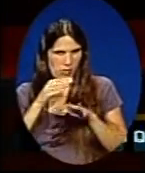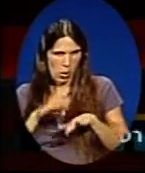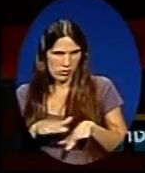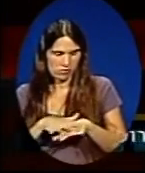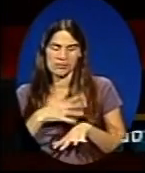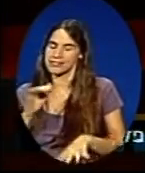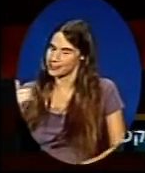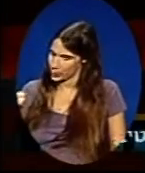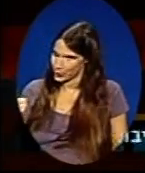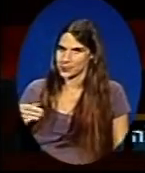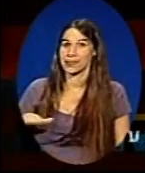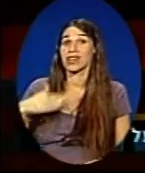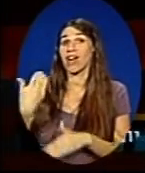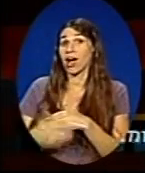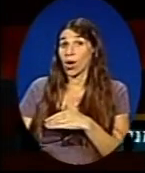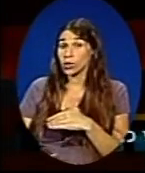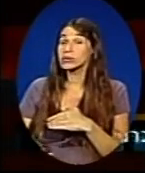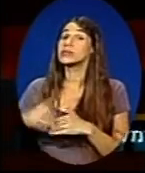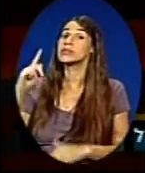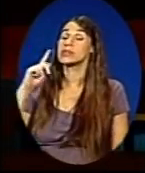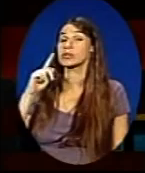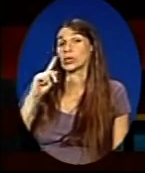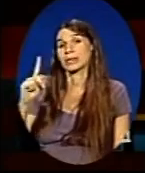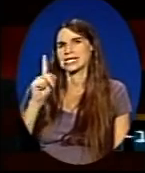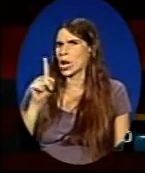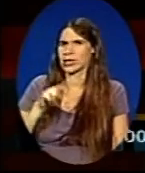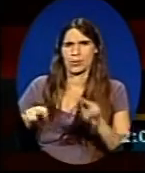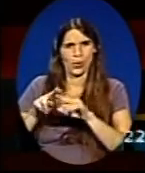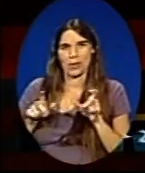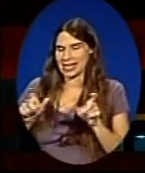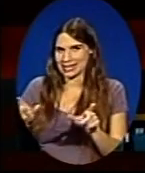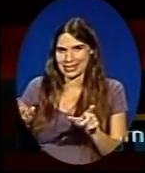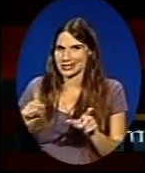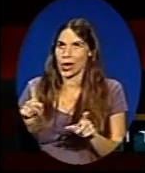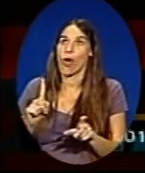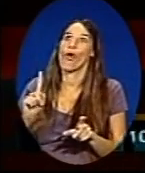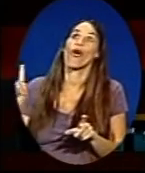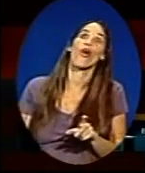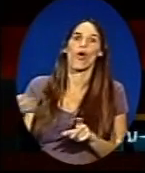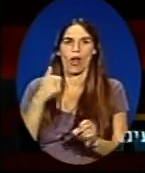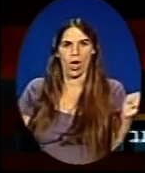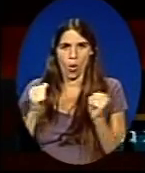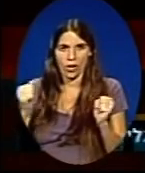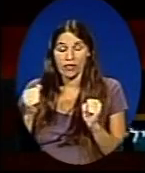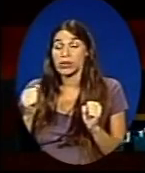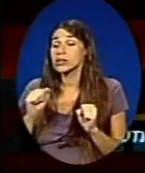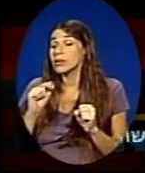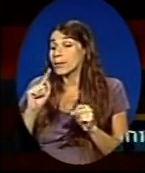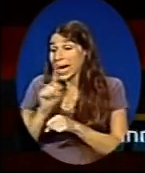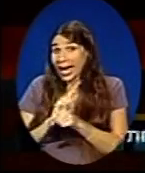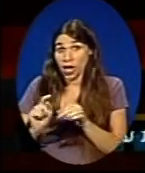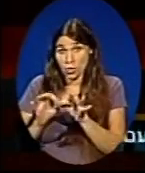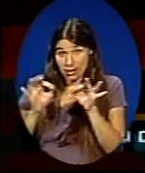נכון. אחרון חביב, זה שאנחנו יודעים שלא מדובר בטיפול מניעתי, כלומר לקחת לכל החורף, אלא מדובר על התערבות